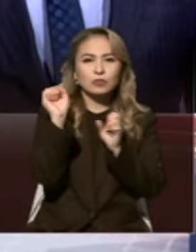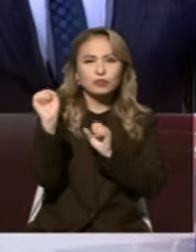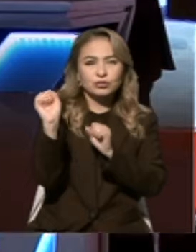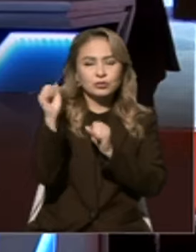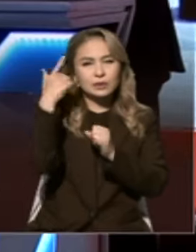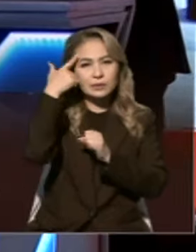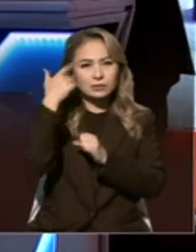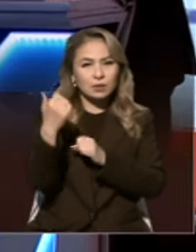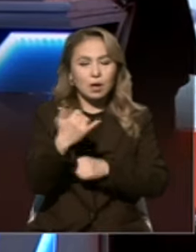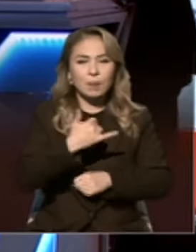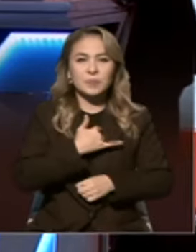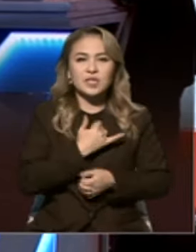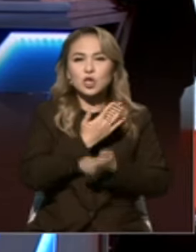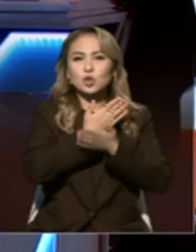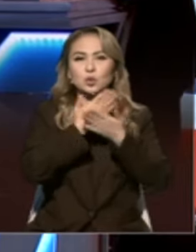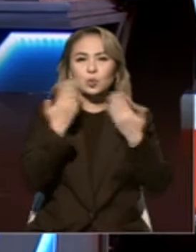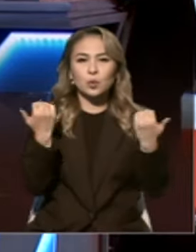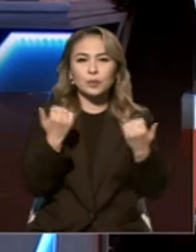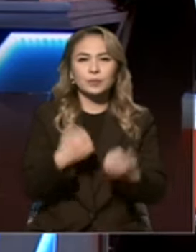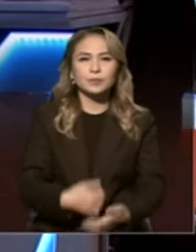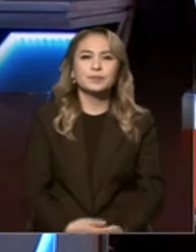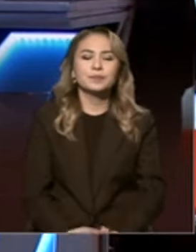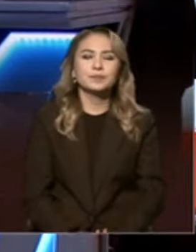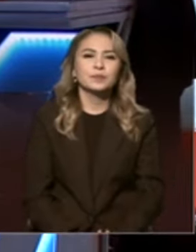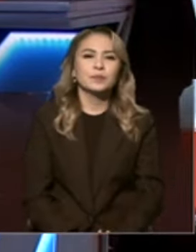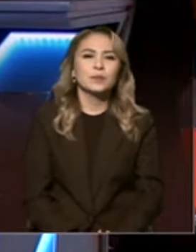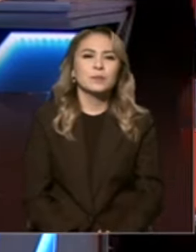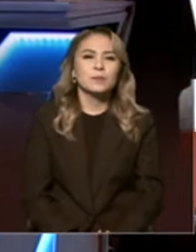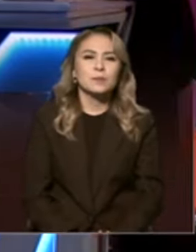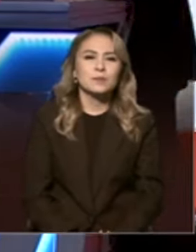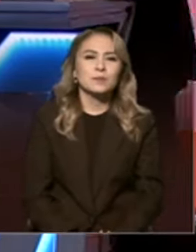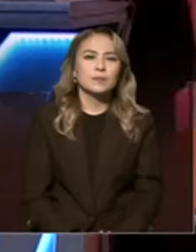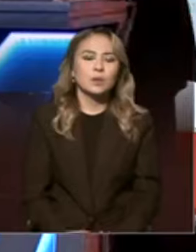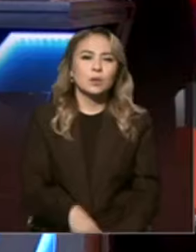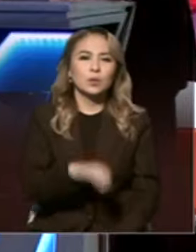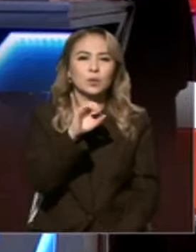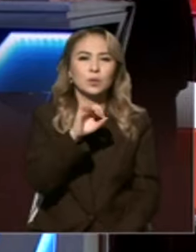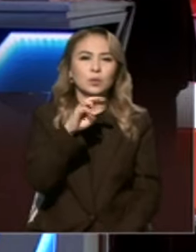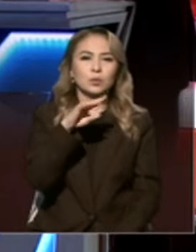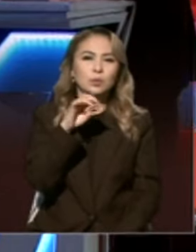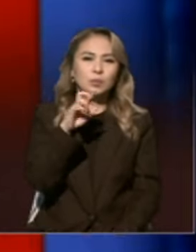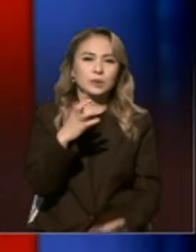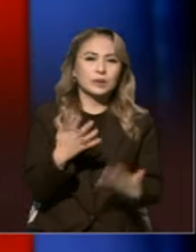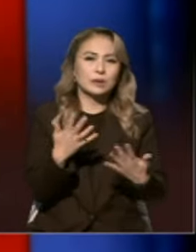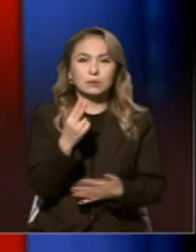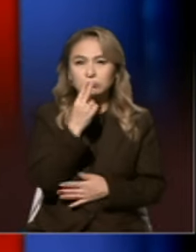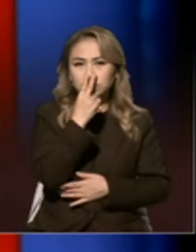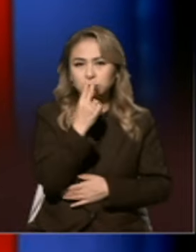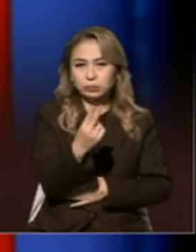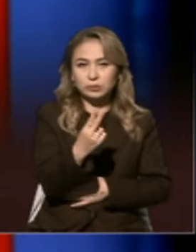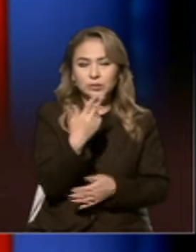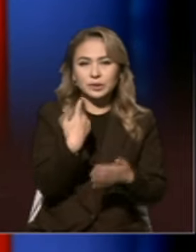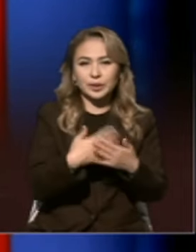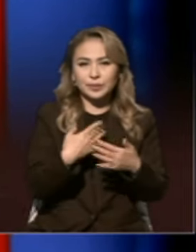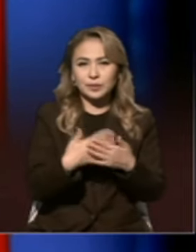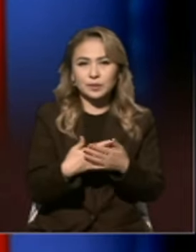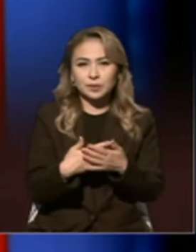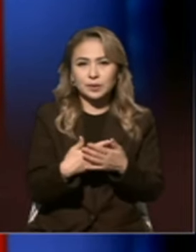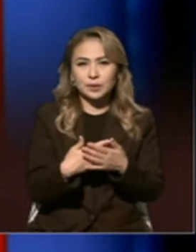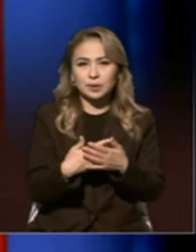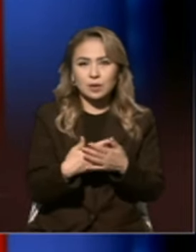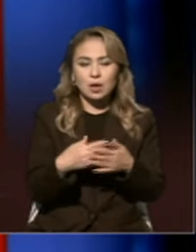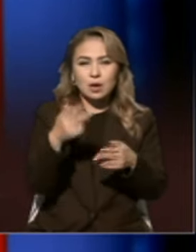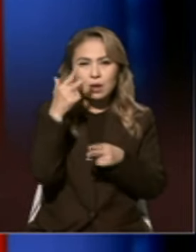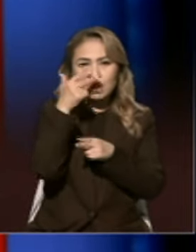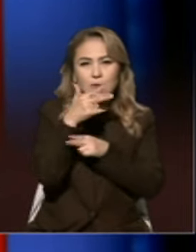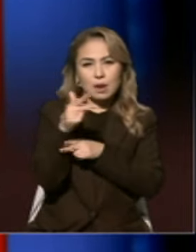екендігін бізде ол жоқ. Одан бөлек сабырлығы да бар ғой. Сабырлық. Арна YouTube-тан көретін болсаңыз, өте сабырлы. Бір жаңағыдай